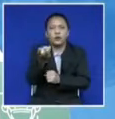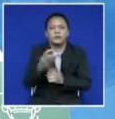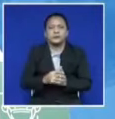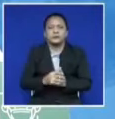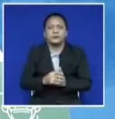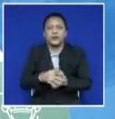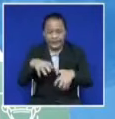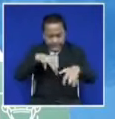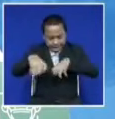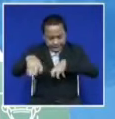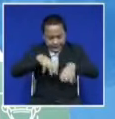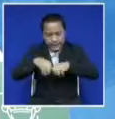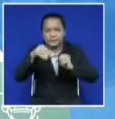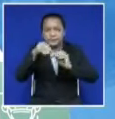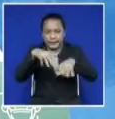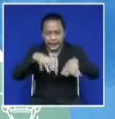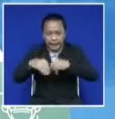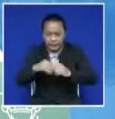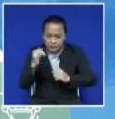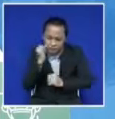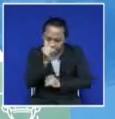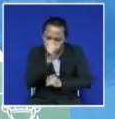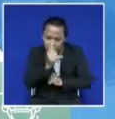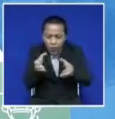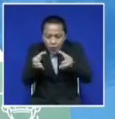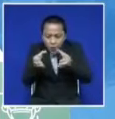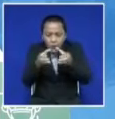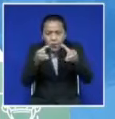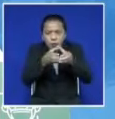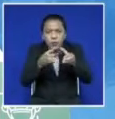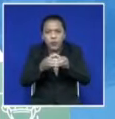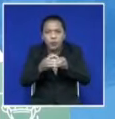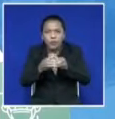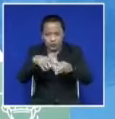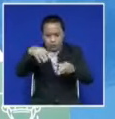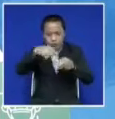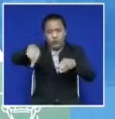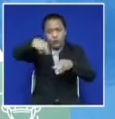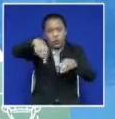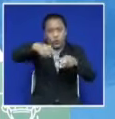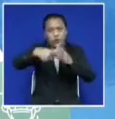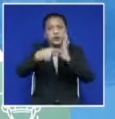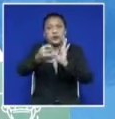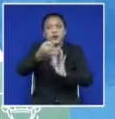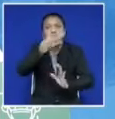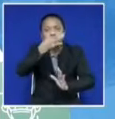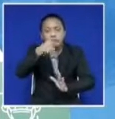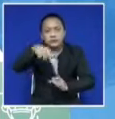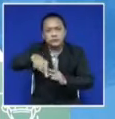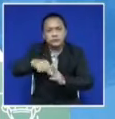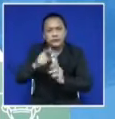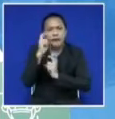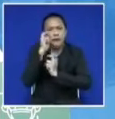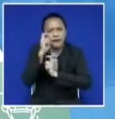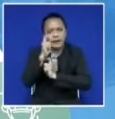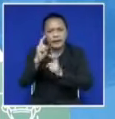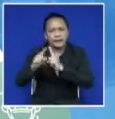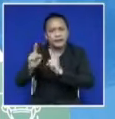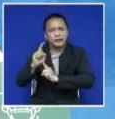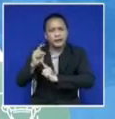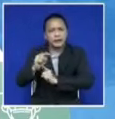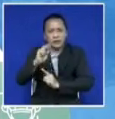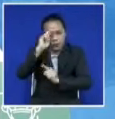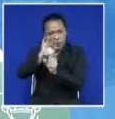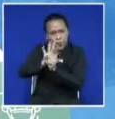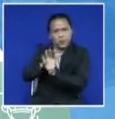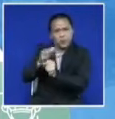ราก็ได้ดำเนินการดังกล่าวนะครับดำเนินการในกลุ่มที่อยู่ในพื้นที่นะครับกลุ่มที่มีการเสี่ยงสูงแล้วก็เสี่ยง